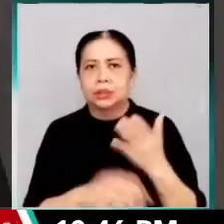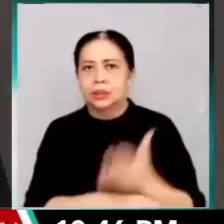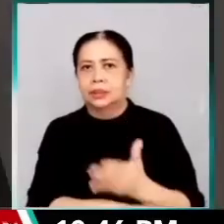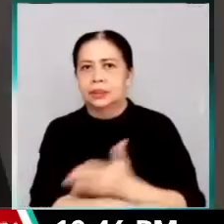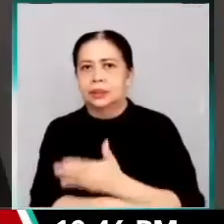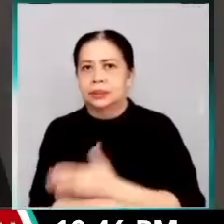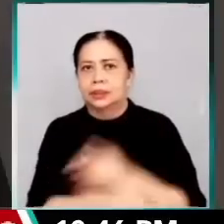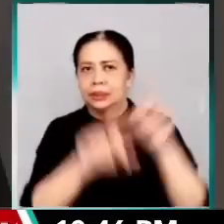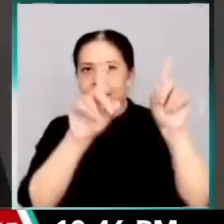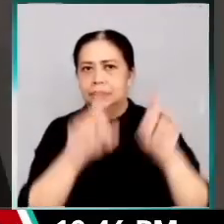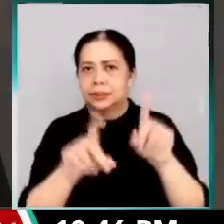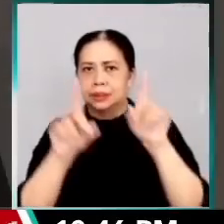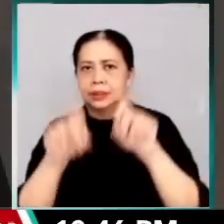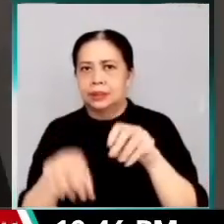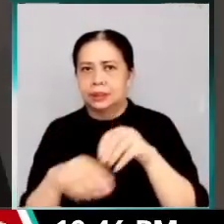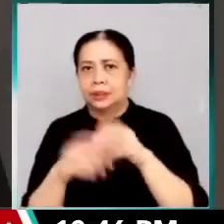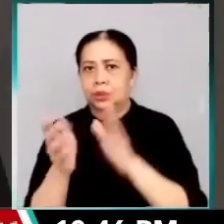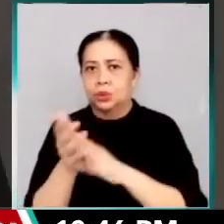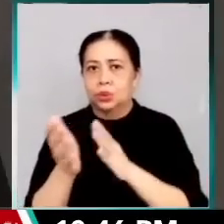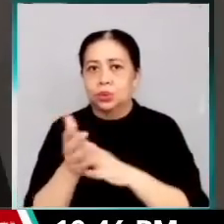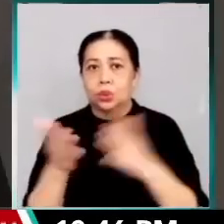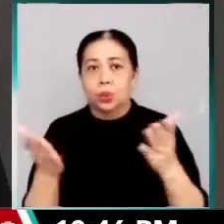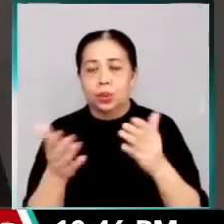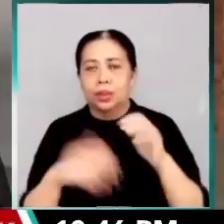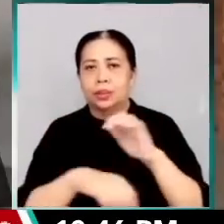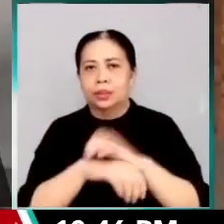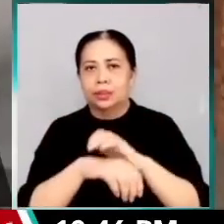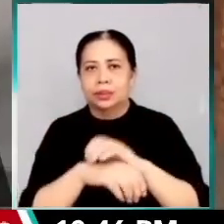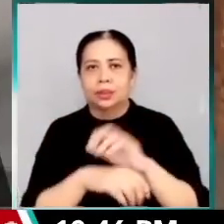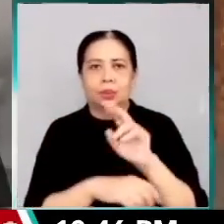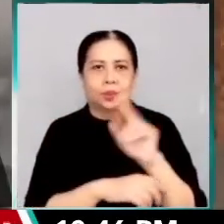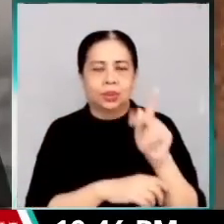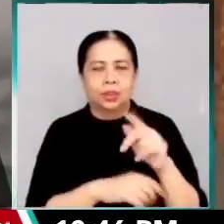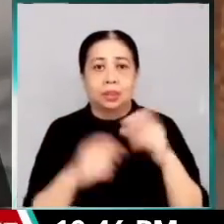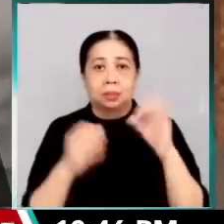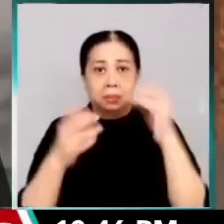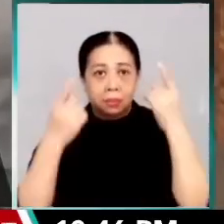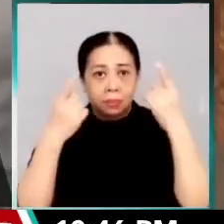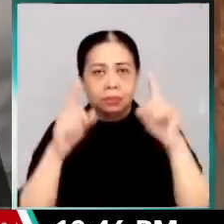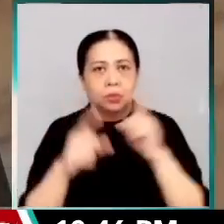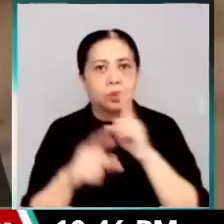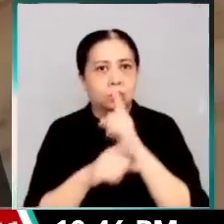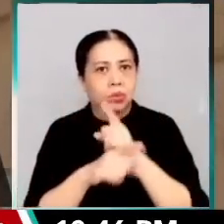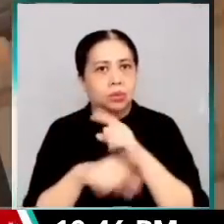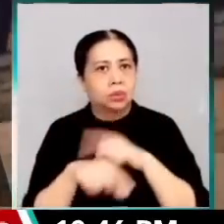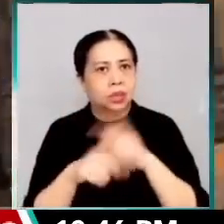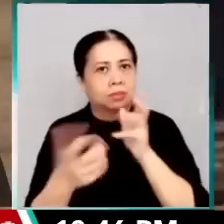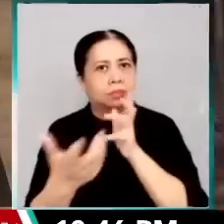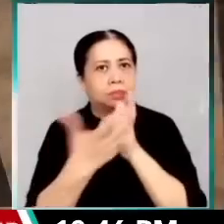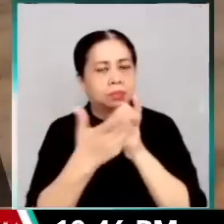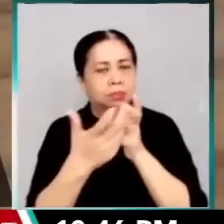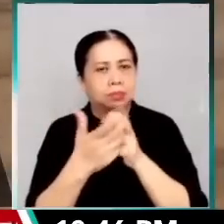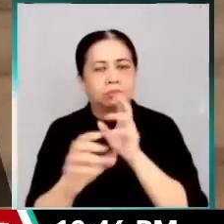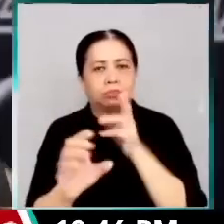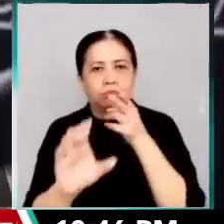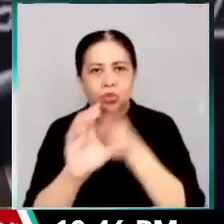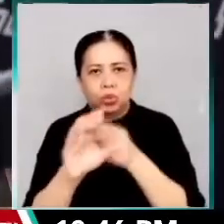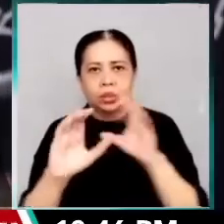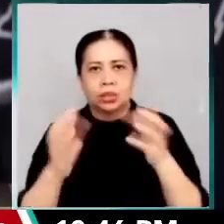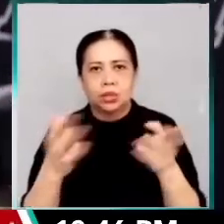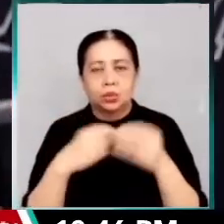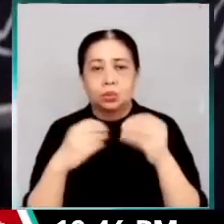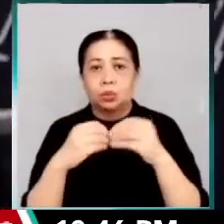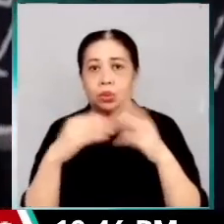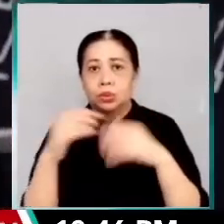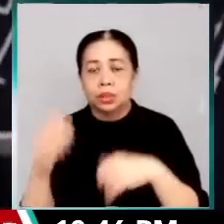isang eskalahan sa England. Kapag naging successful, real-time na makaka-join sa virtual reality classroom ang mahigit